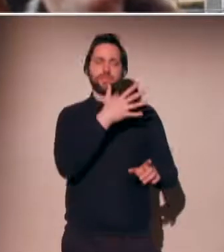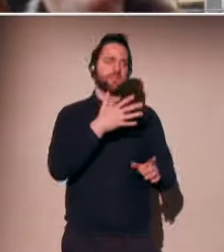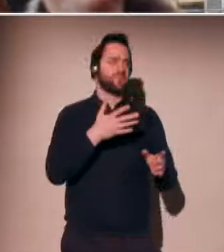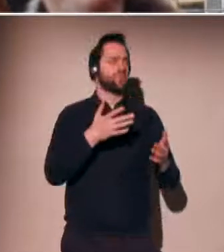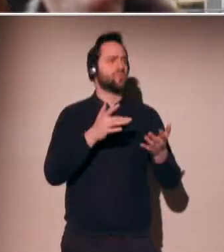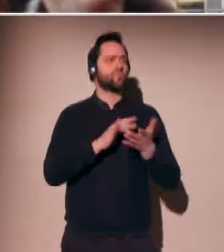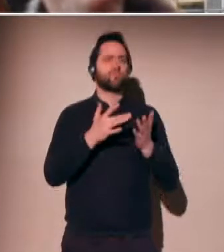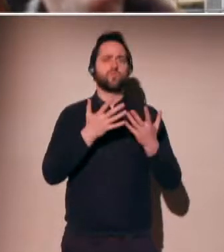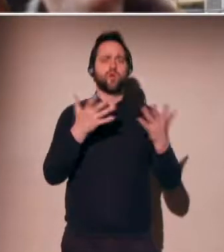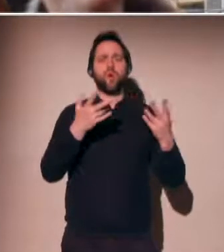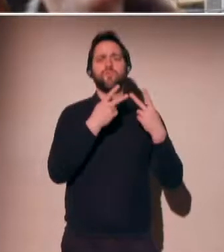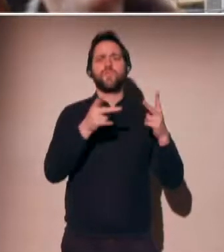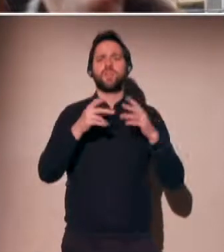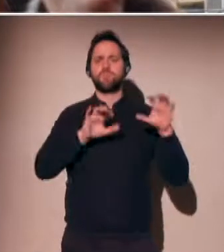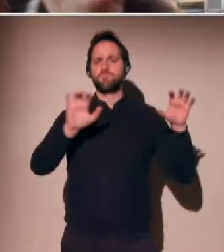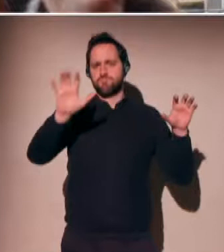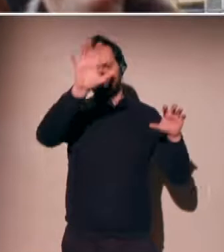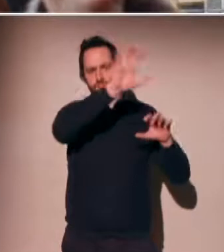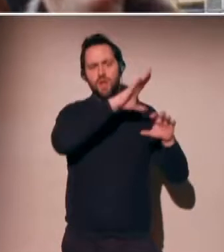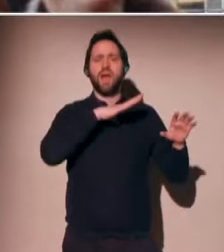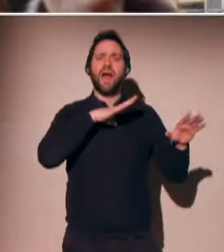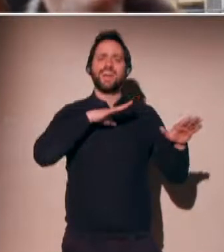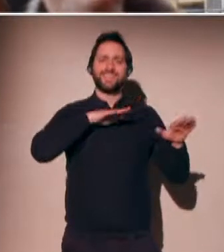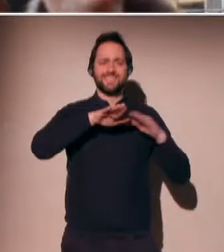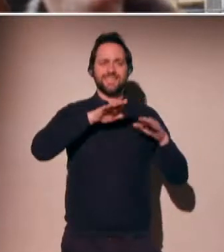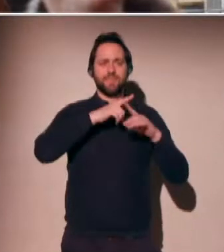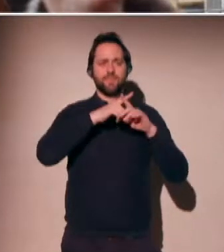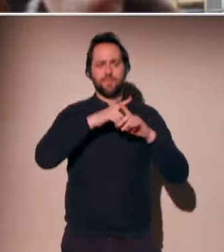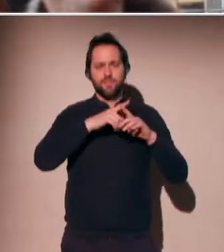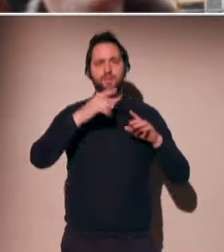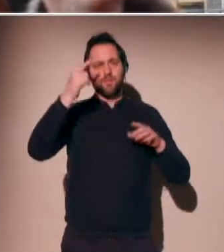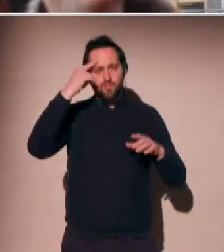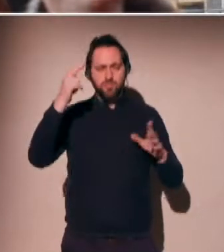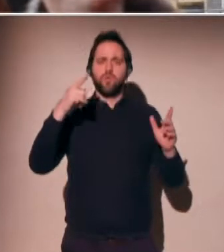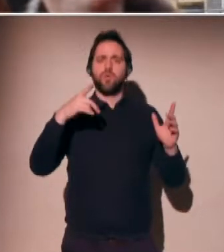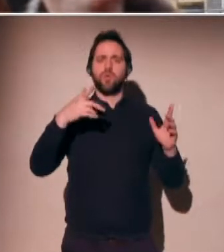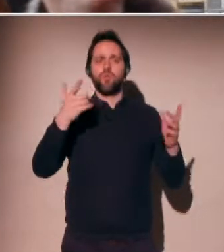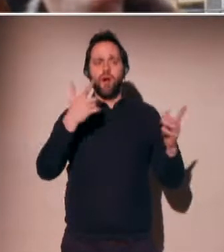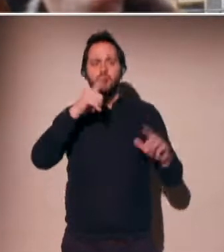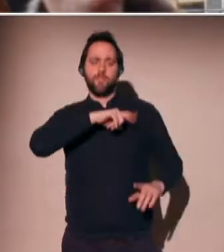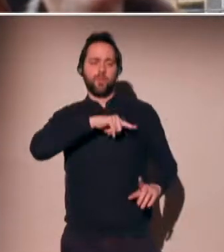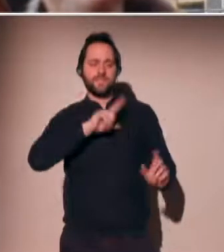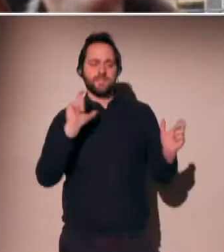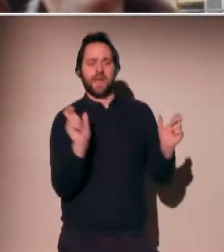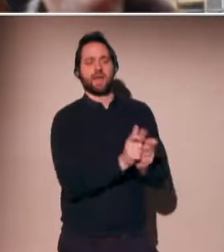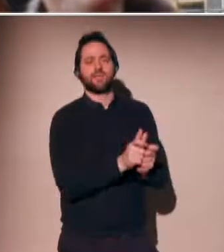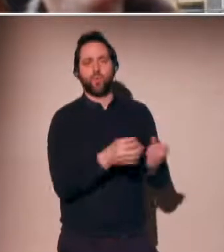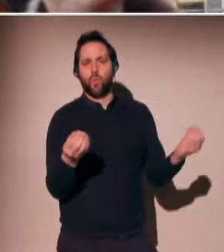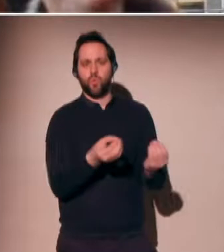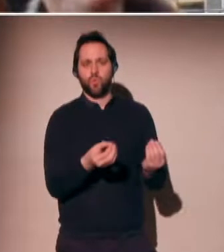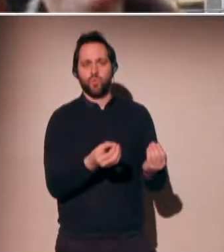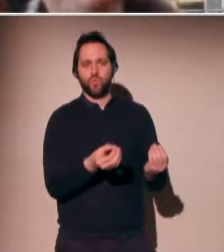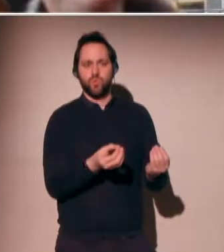pour ce qui est des arrestations. En fait, on essaye de voir où ont lieu les arrestations précédentes pour essayer de prédire où auront lieu les prochains